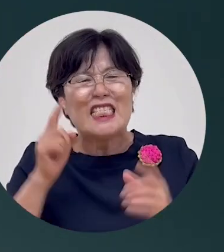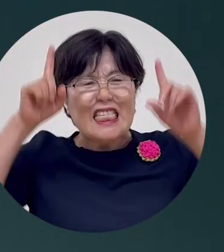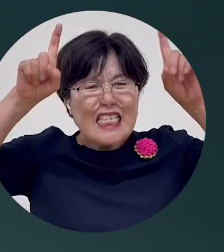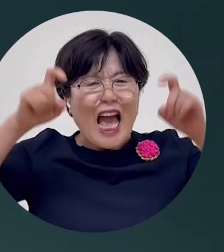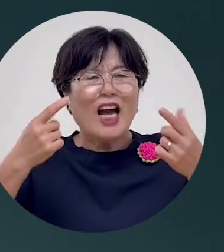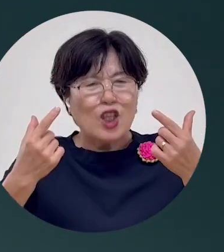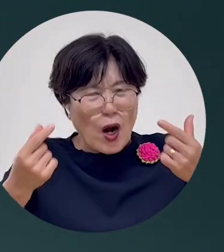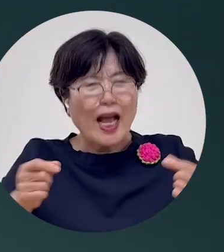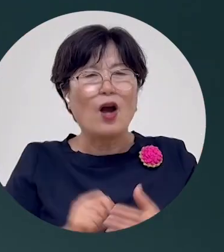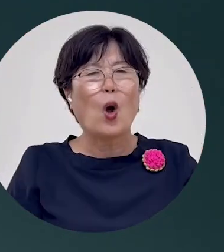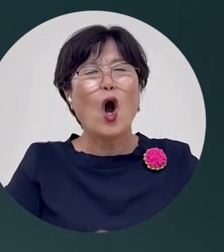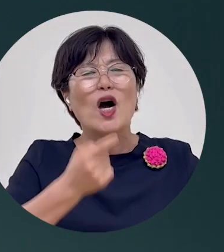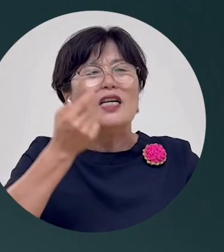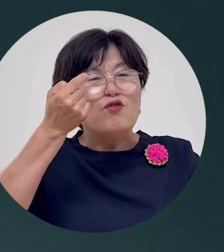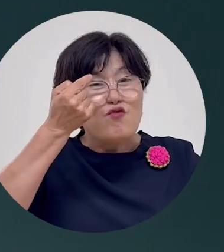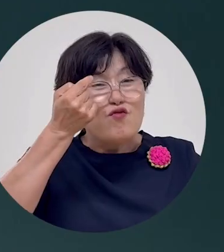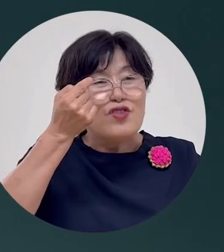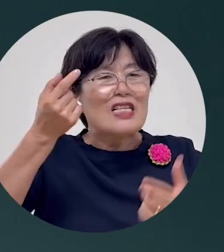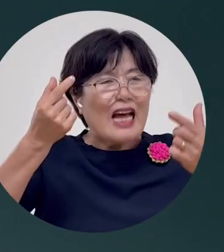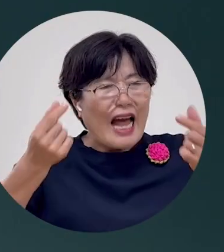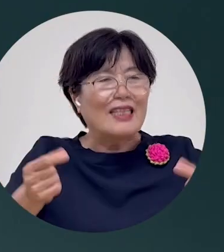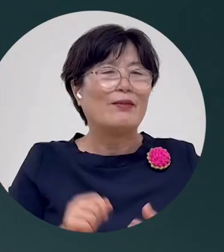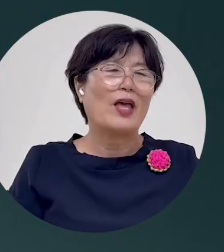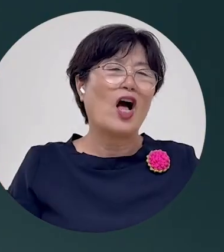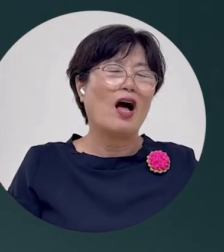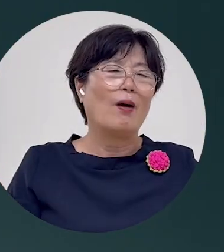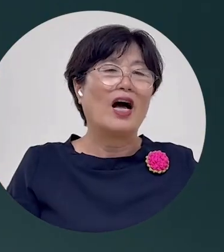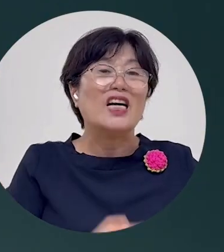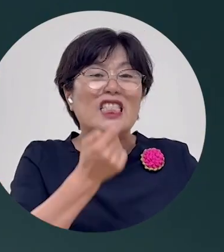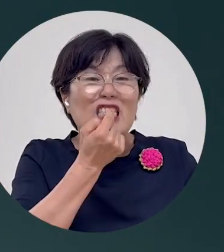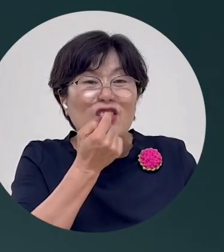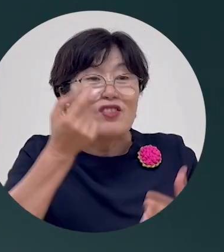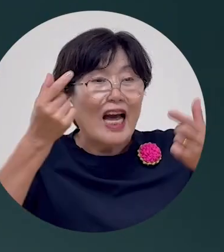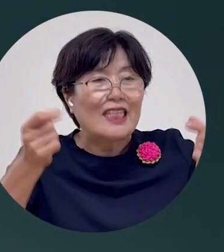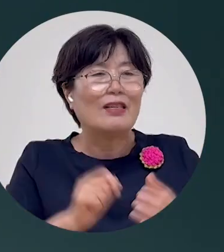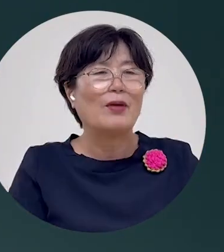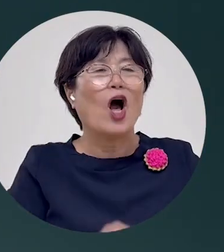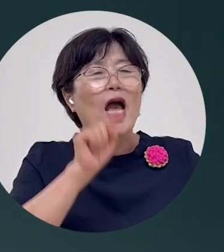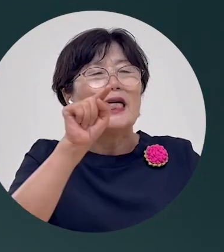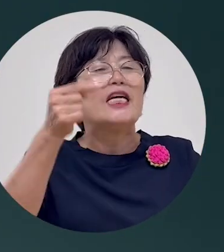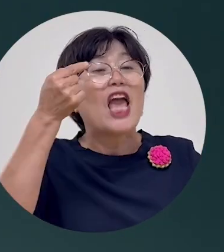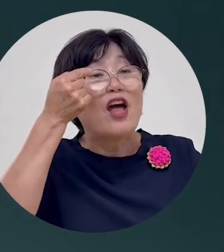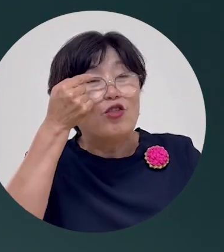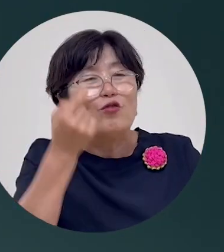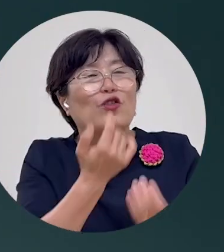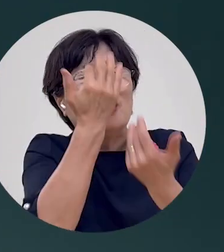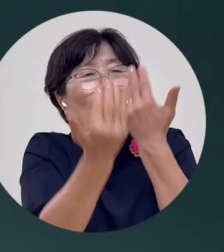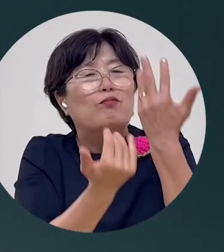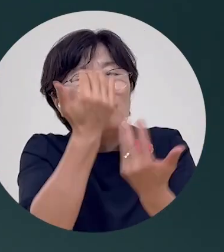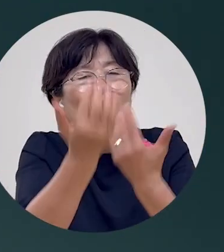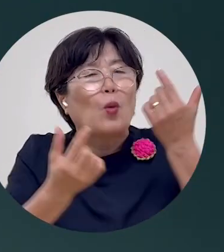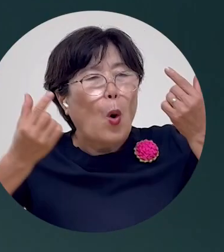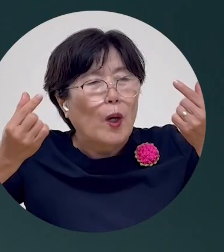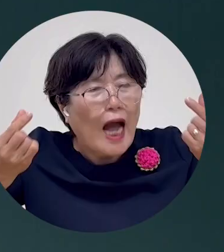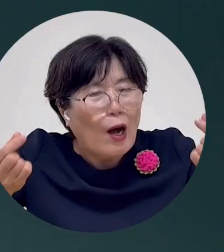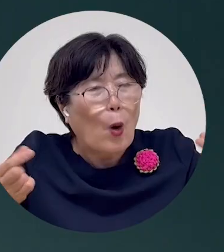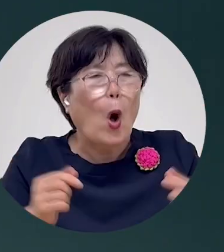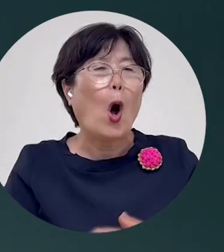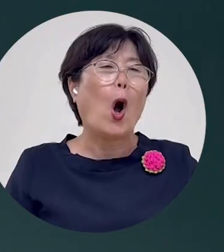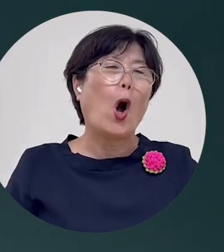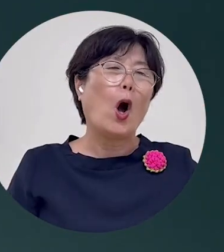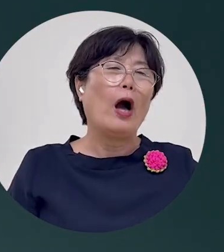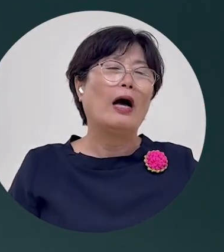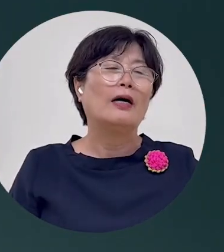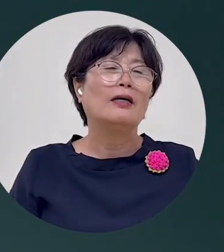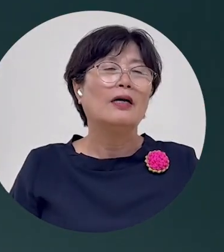흰 양털 같고 눈 같으며 그의 눈은 불꽃 같고,